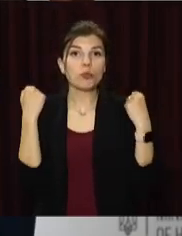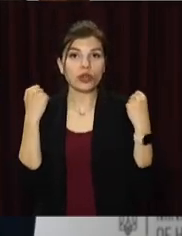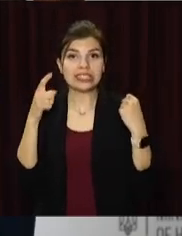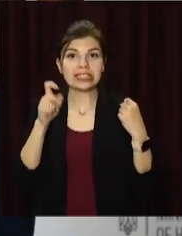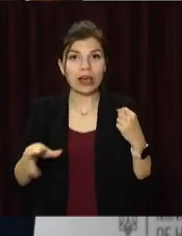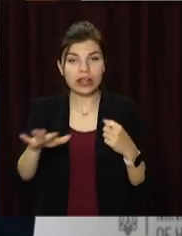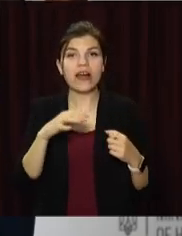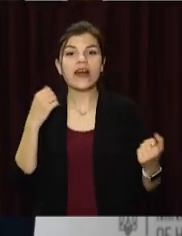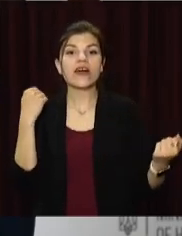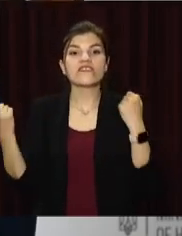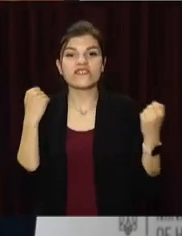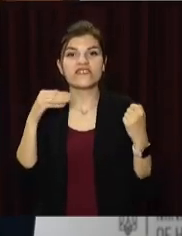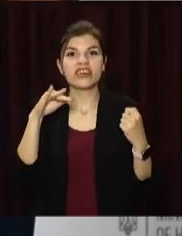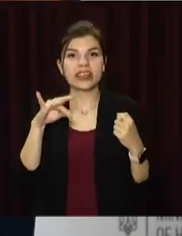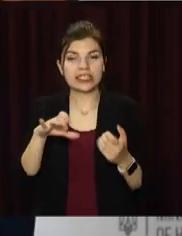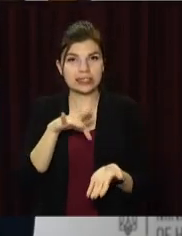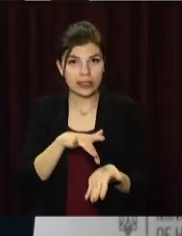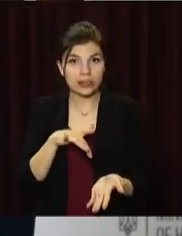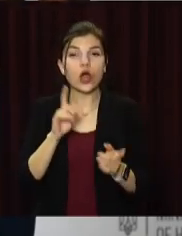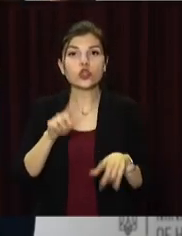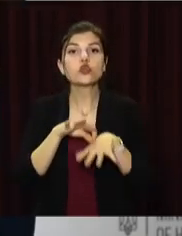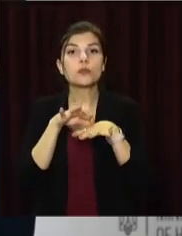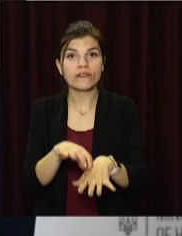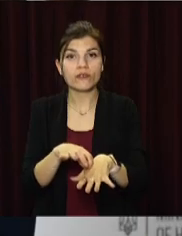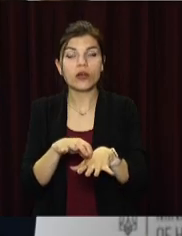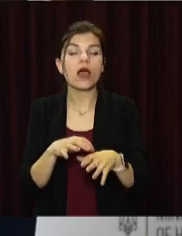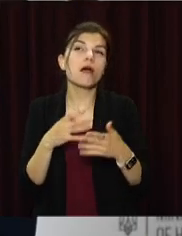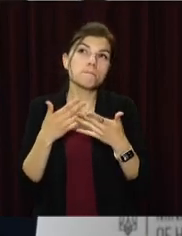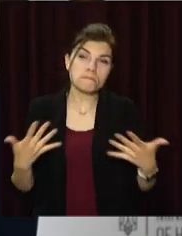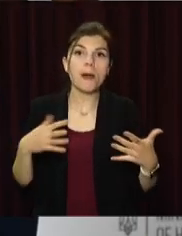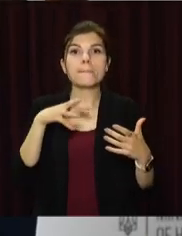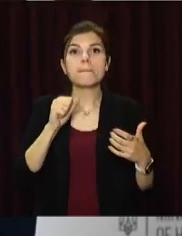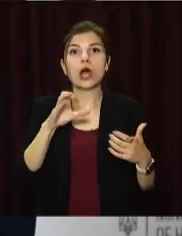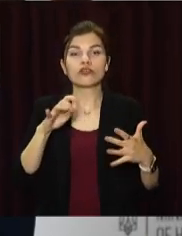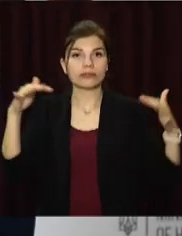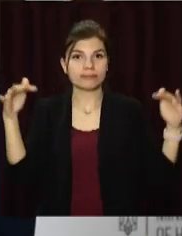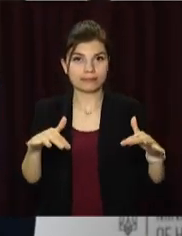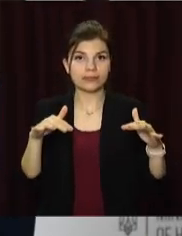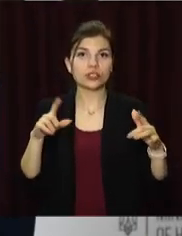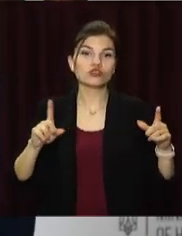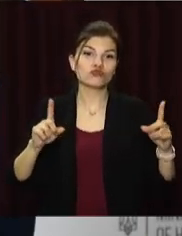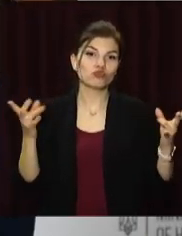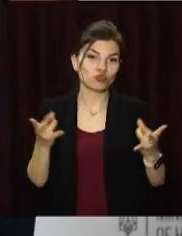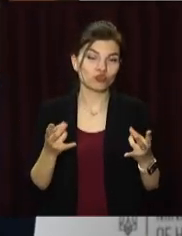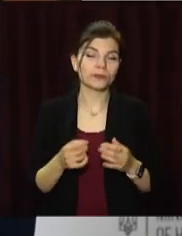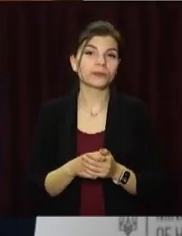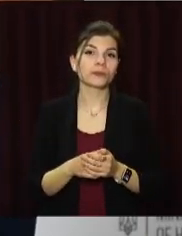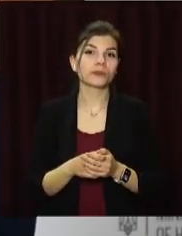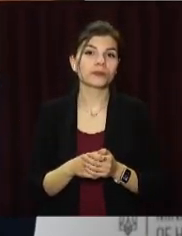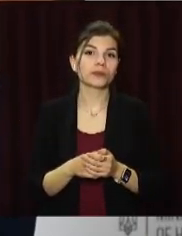залам, фітнес-центрам, а також проводити певні масові заходи. І в